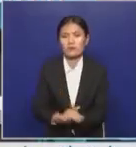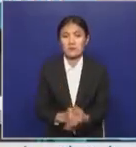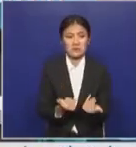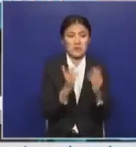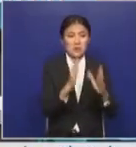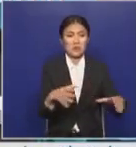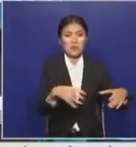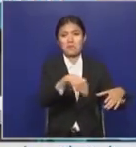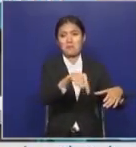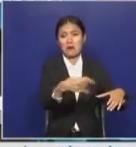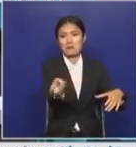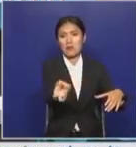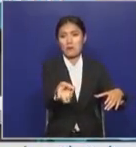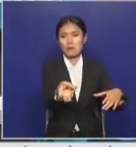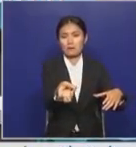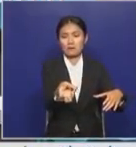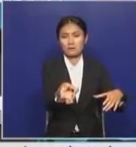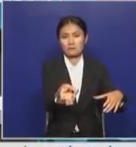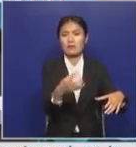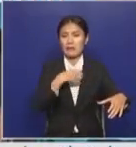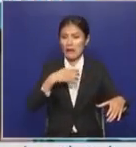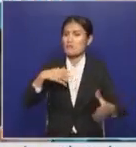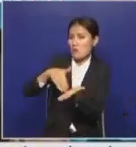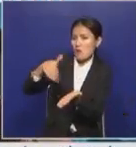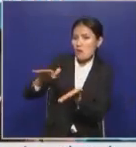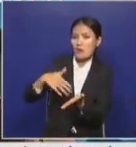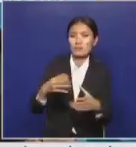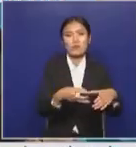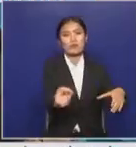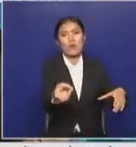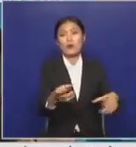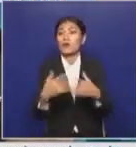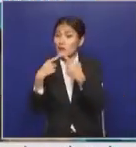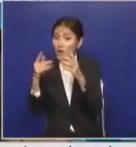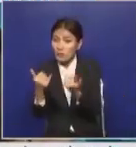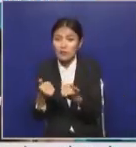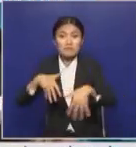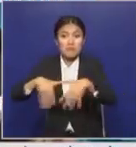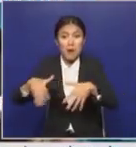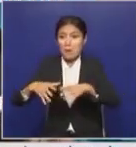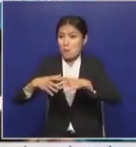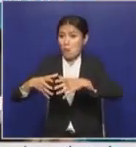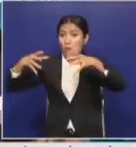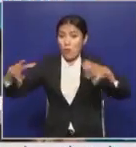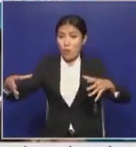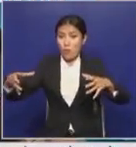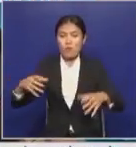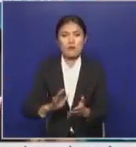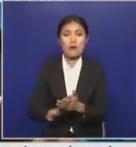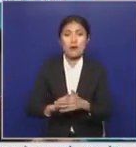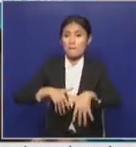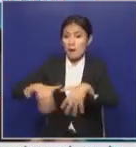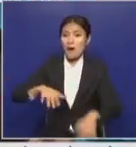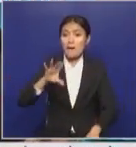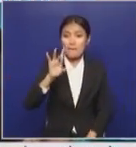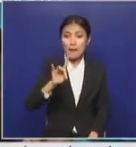กี่หมื่นคนท่านไปจ๊ะท่านพลเอกประยุทธ์จันทร์โอชาท่านจะต้องคำนึงถึงประชาชน 8